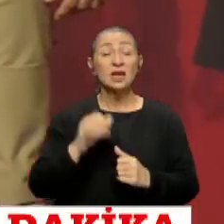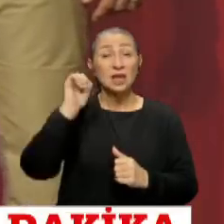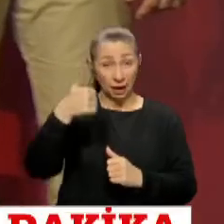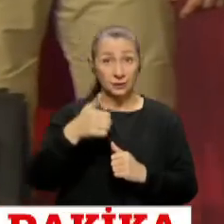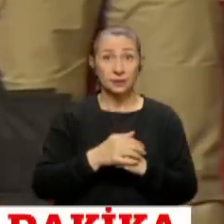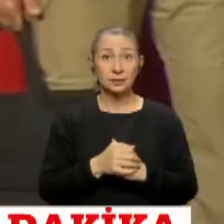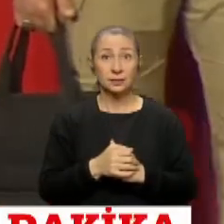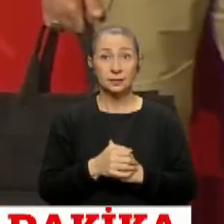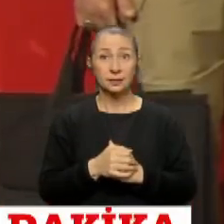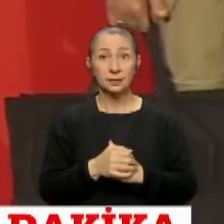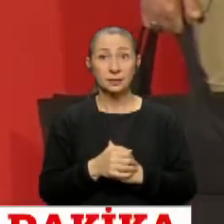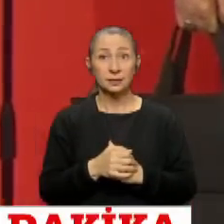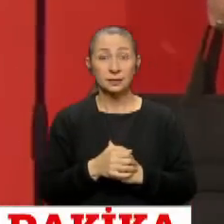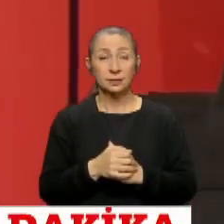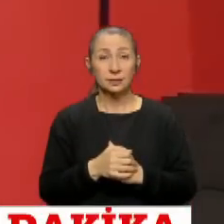yarın